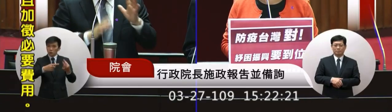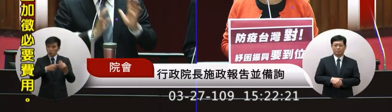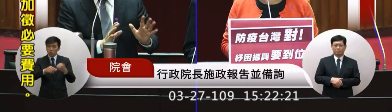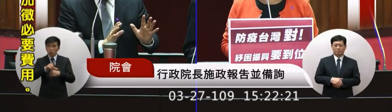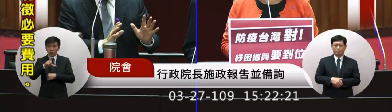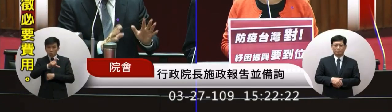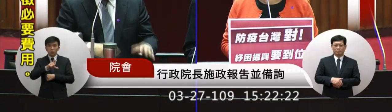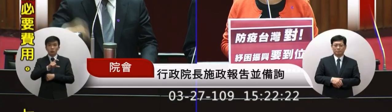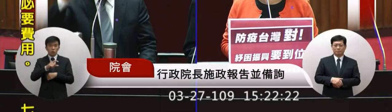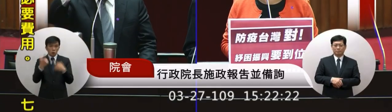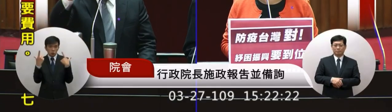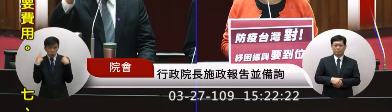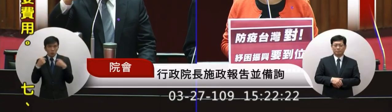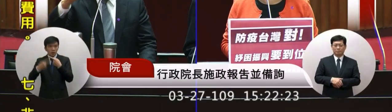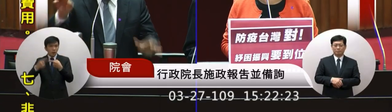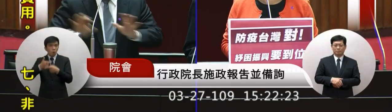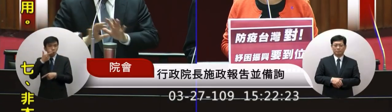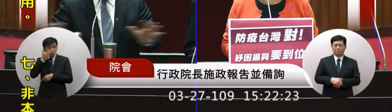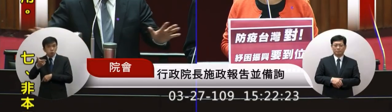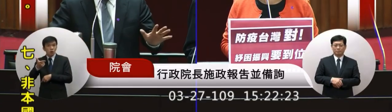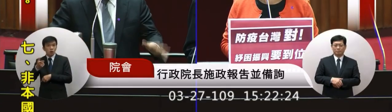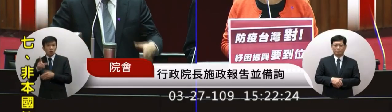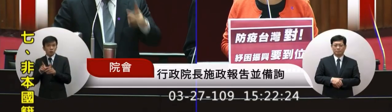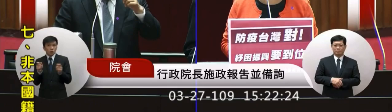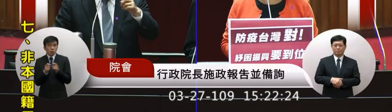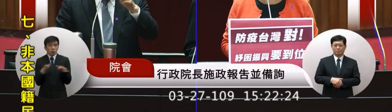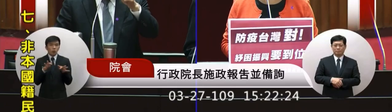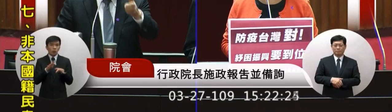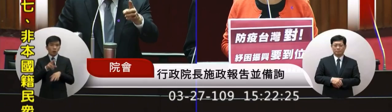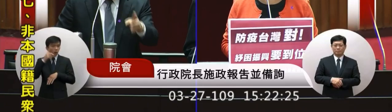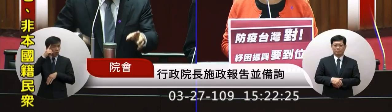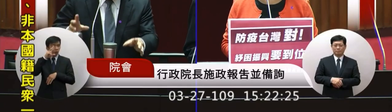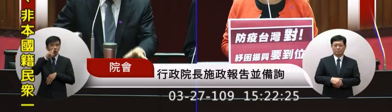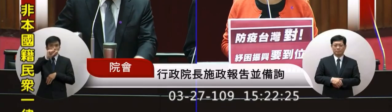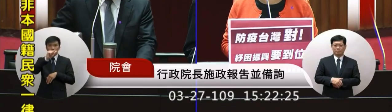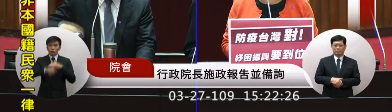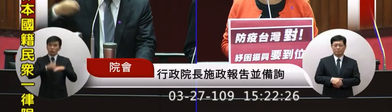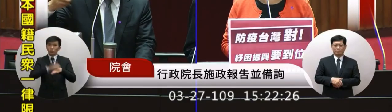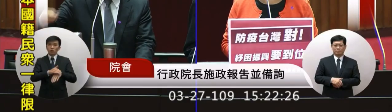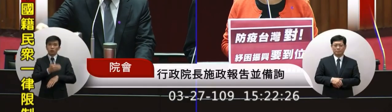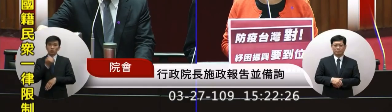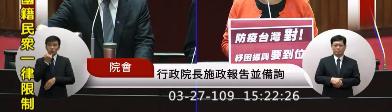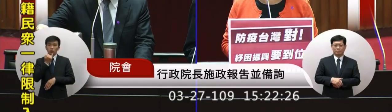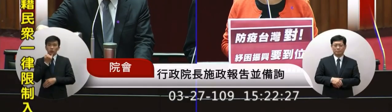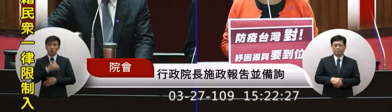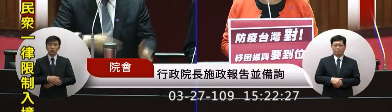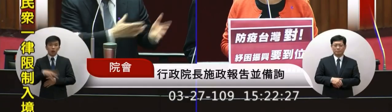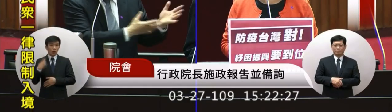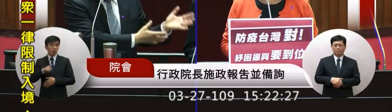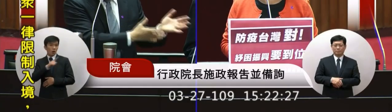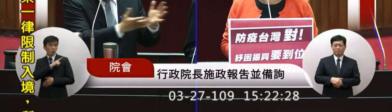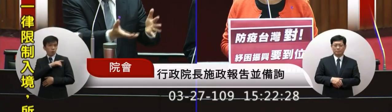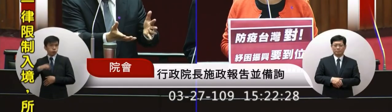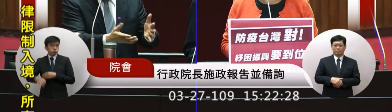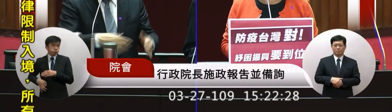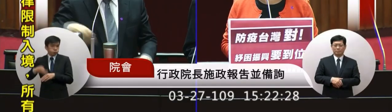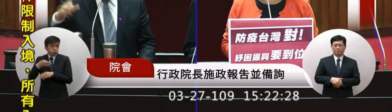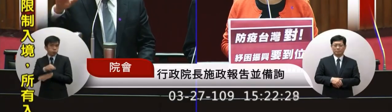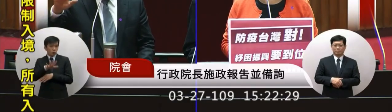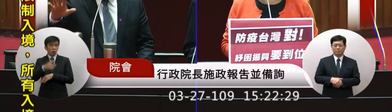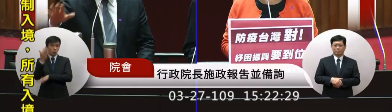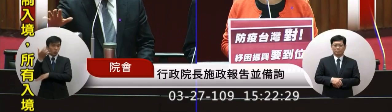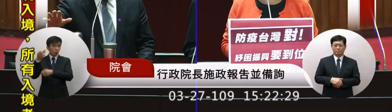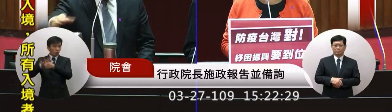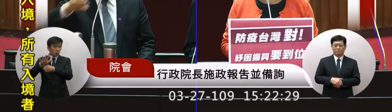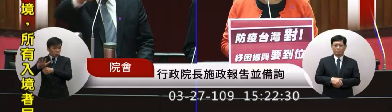年才组得起来，25天组好了。那而且还有些事情自掏腰包，政府要补助他，他